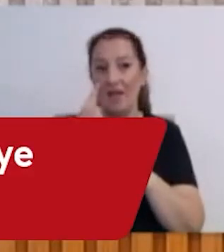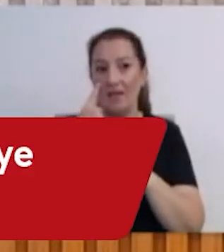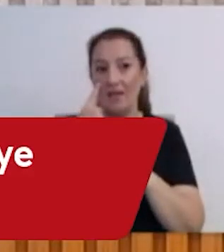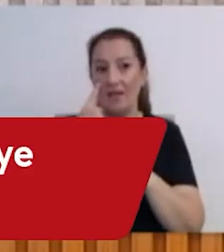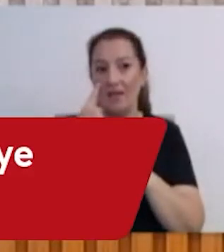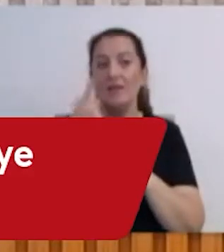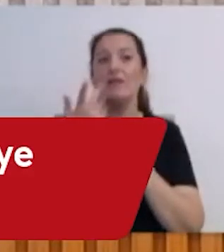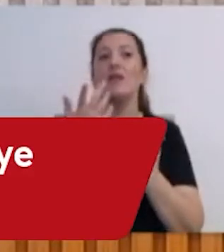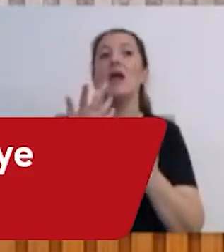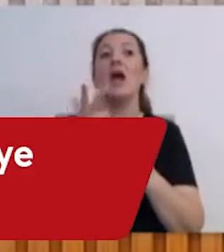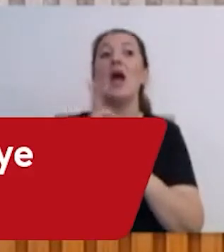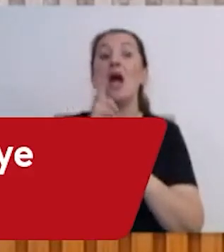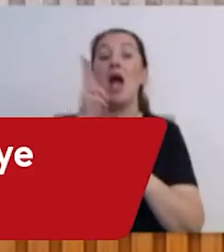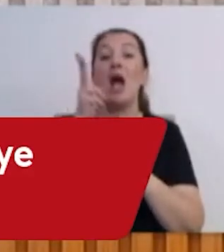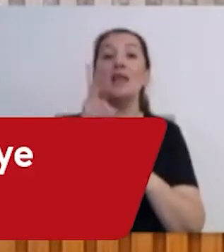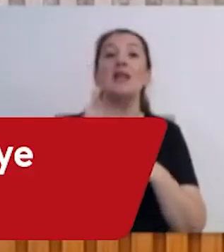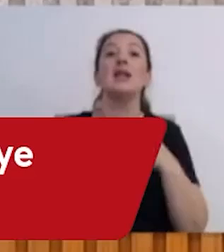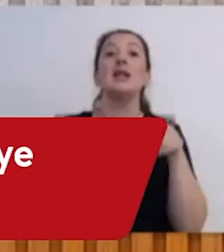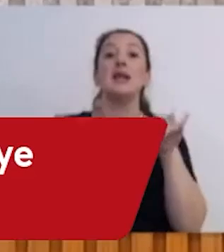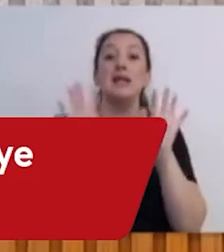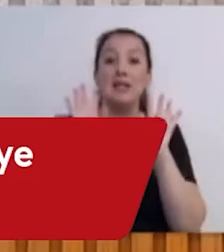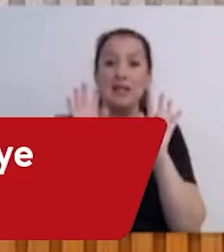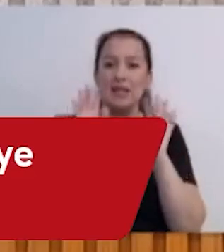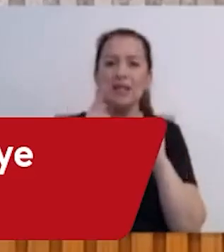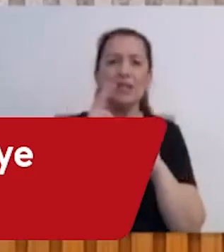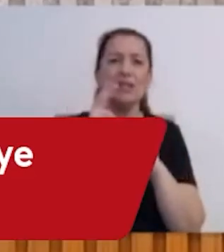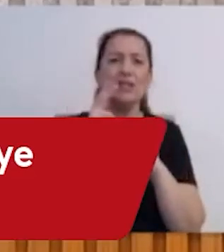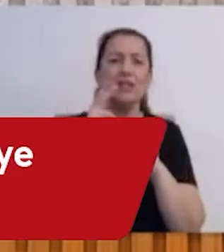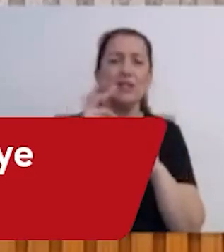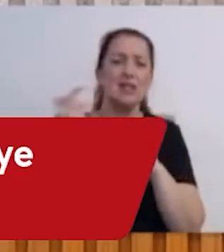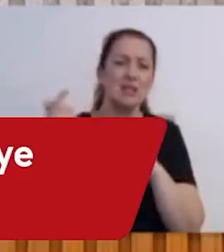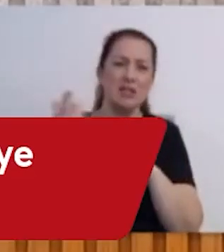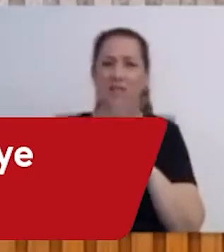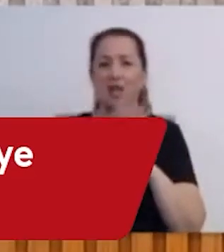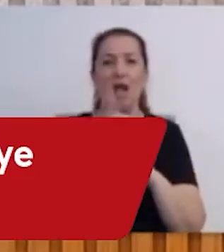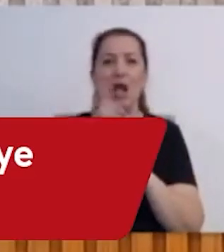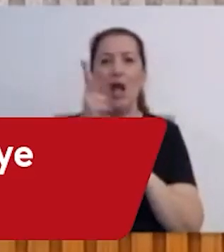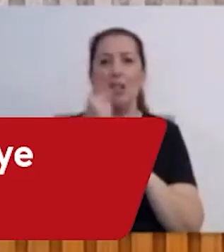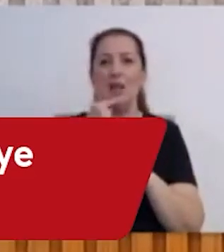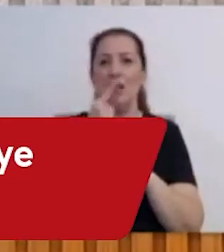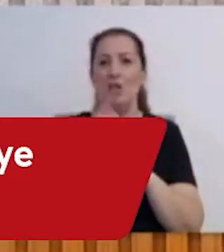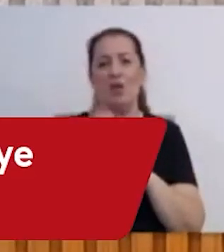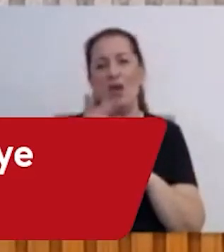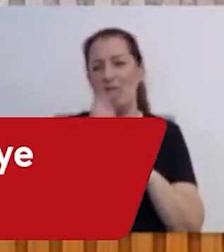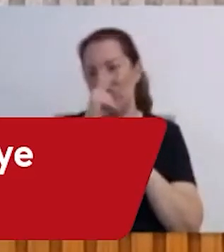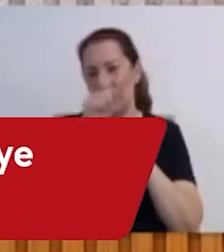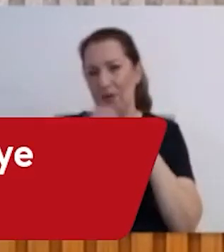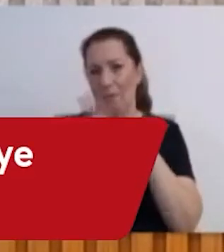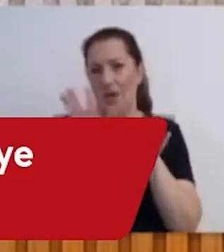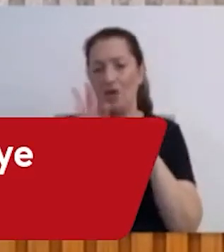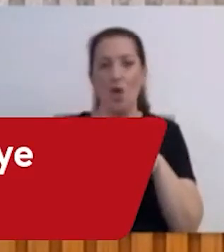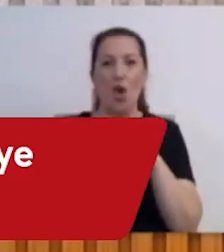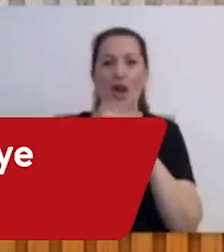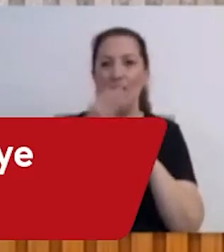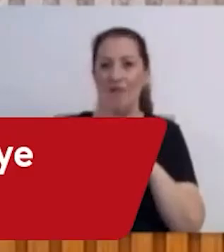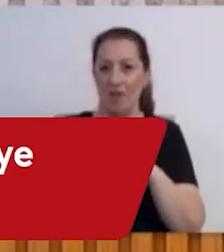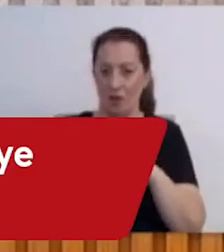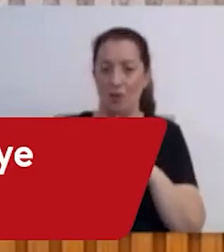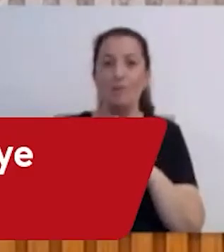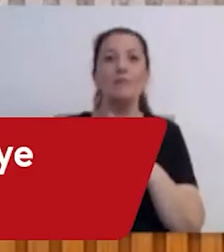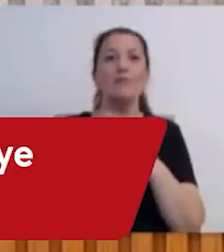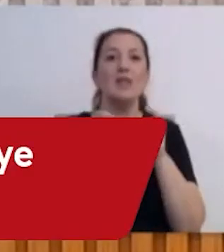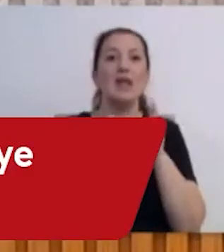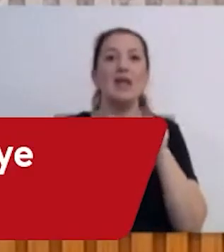devlet katil değil, seri katildir diyor. Ben attığı tweetlerden örnek veriyorum.